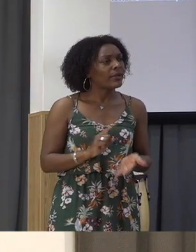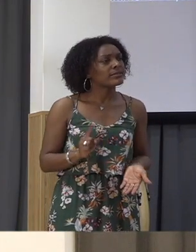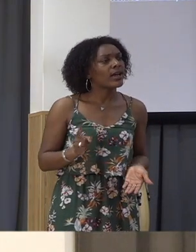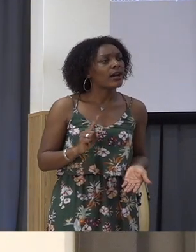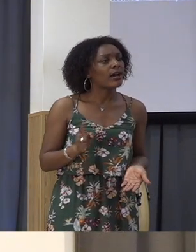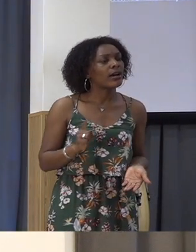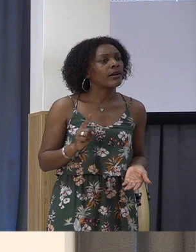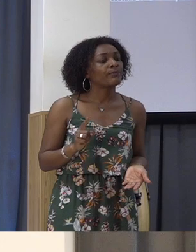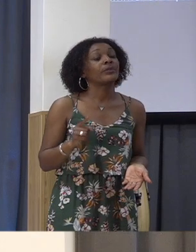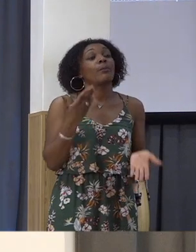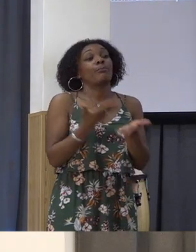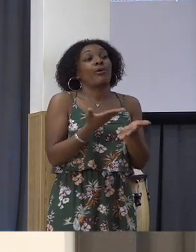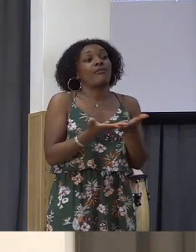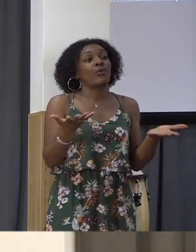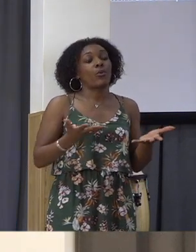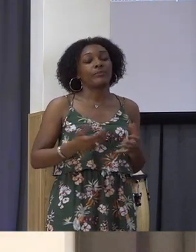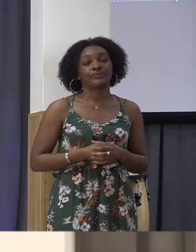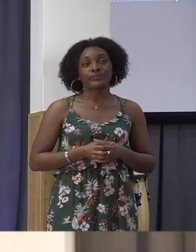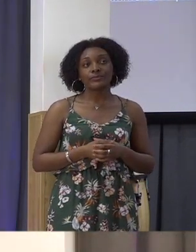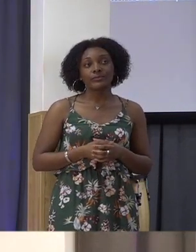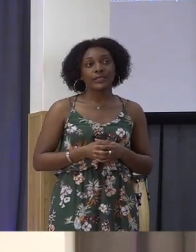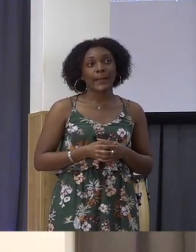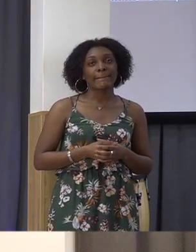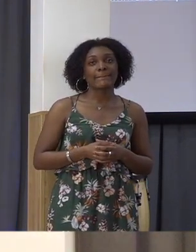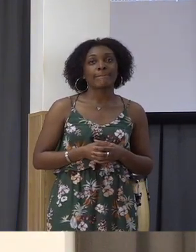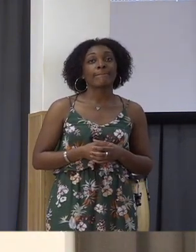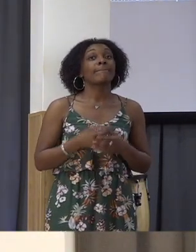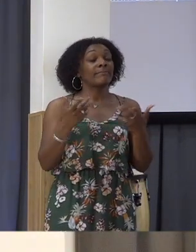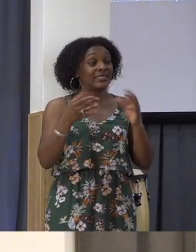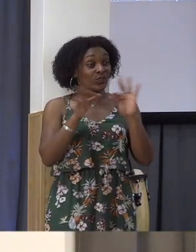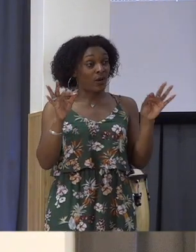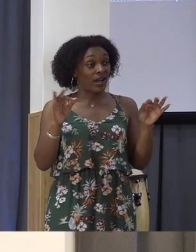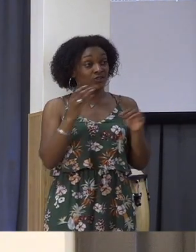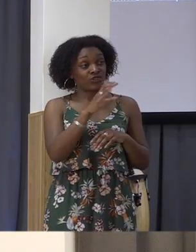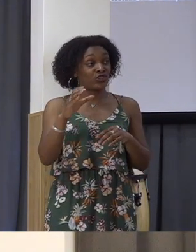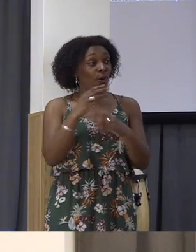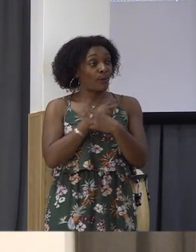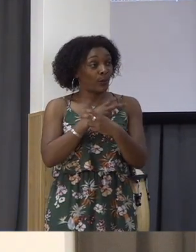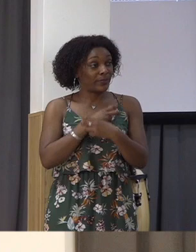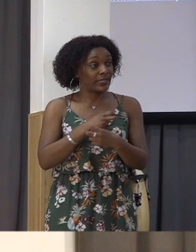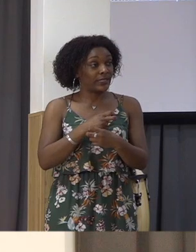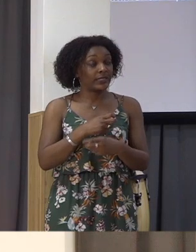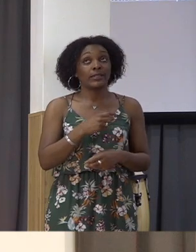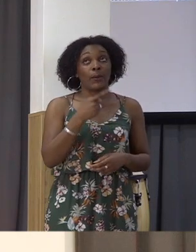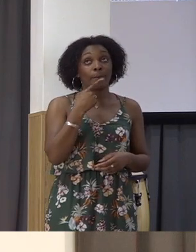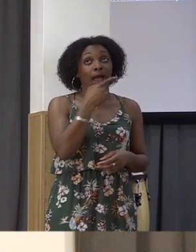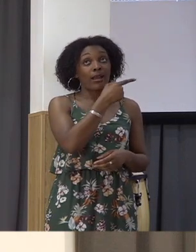J'en veux pour preuve deux choses. La première, c'est que les brebis ici sont évoquées